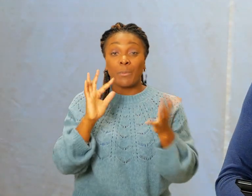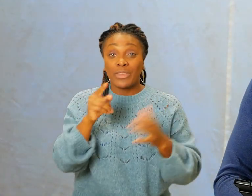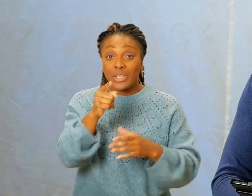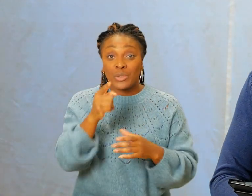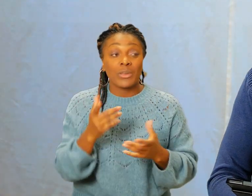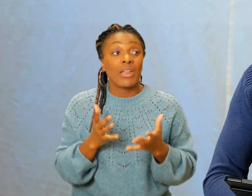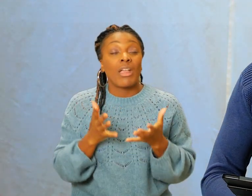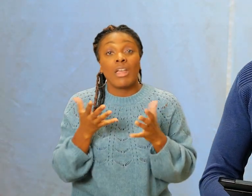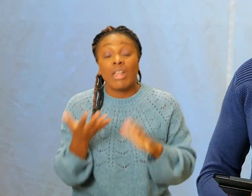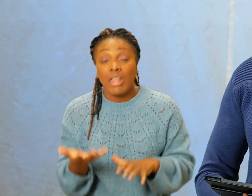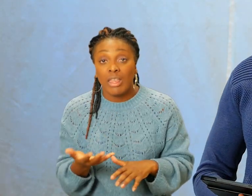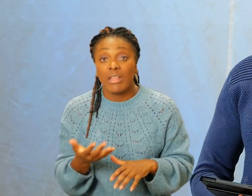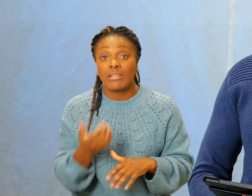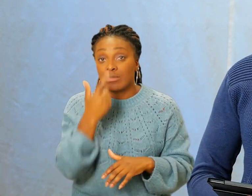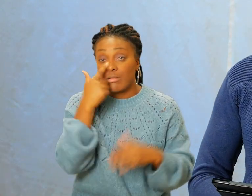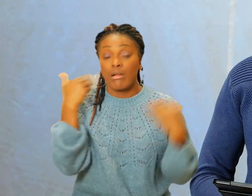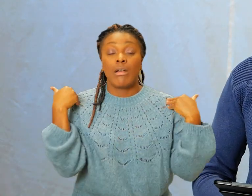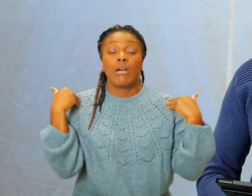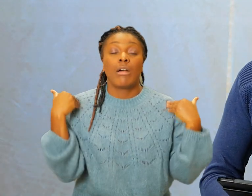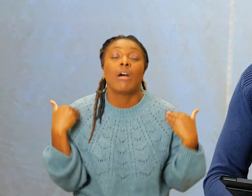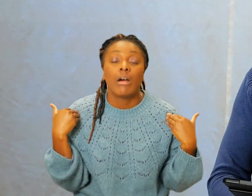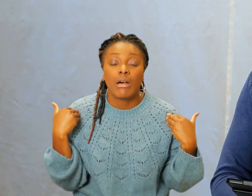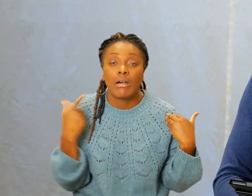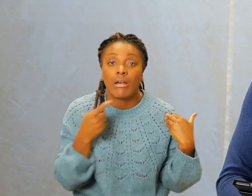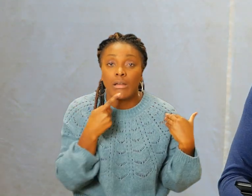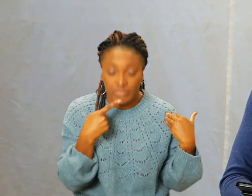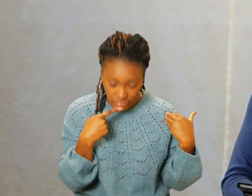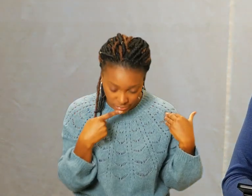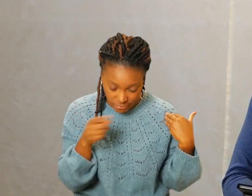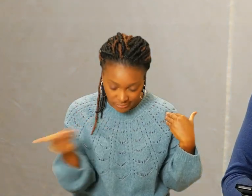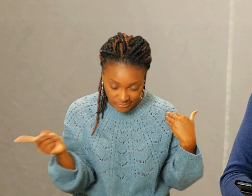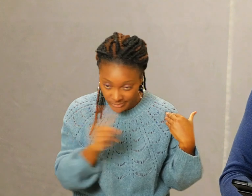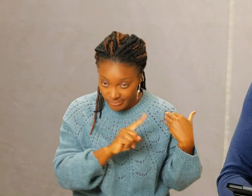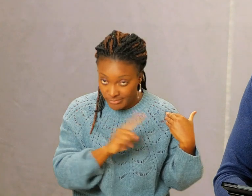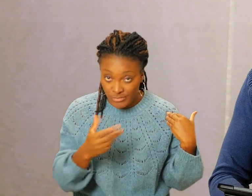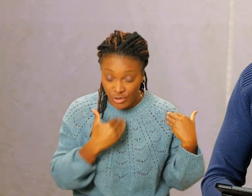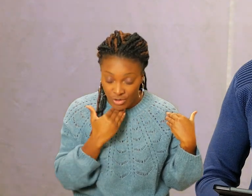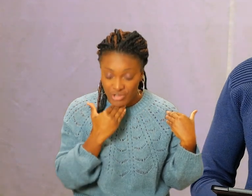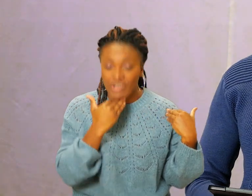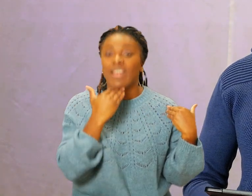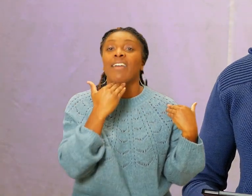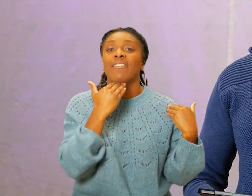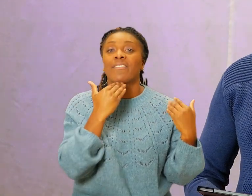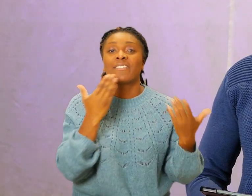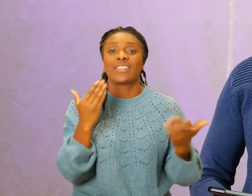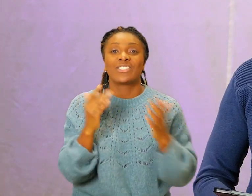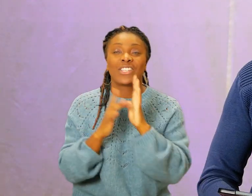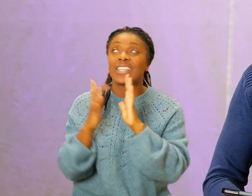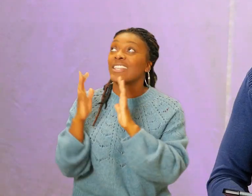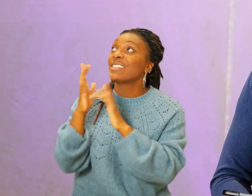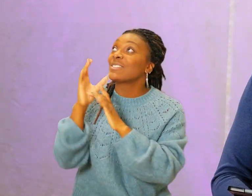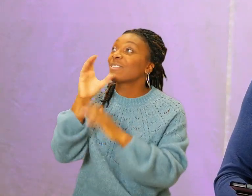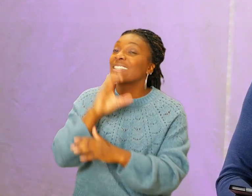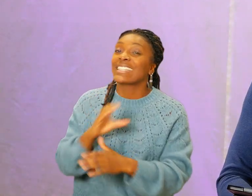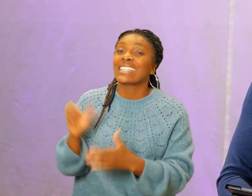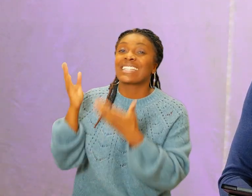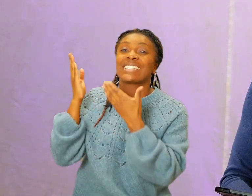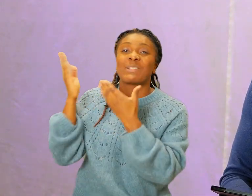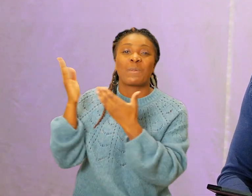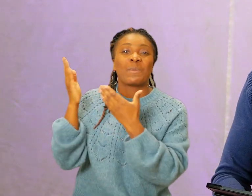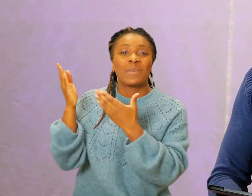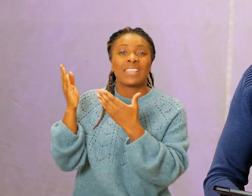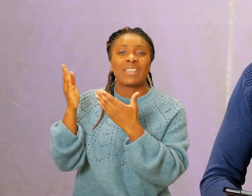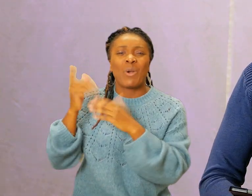découragé et qui te laisse accabler. Relève ta tête et vois combien, Jésus-Christ a placé